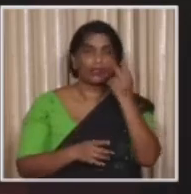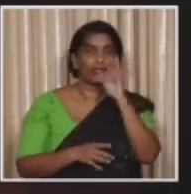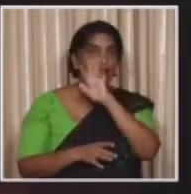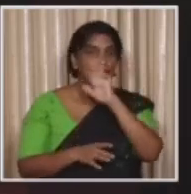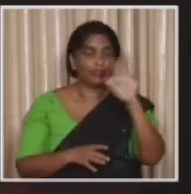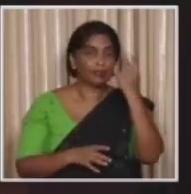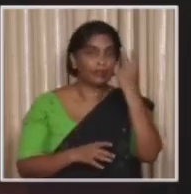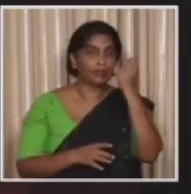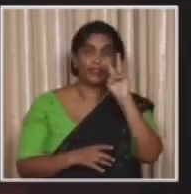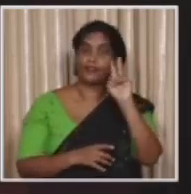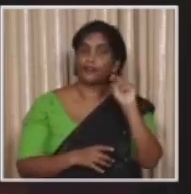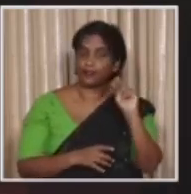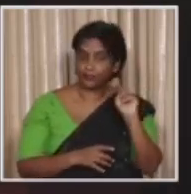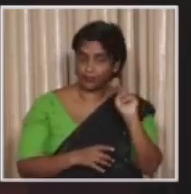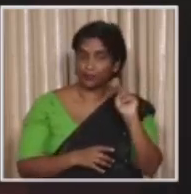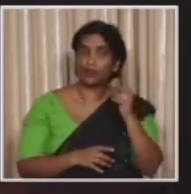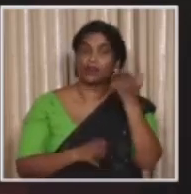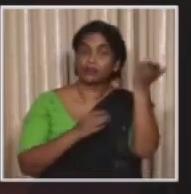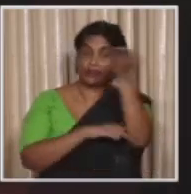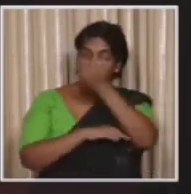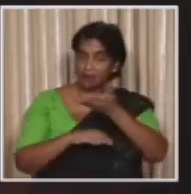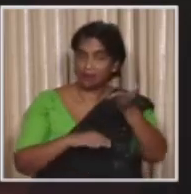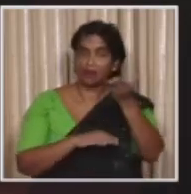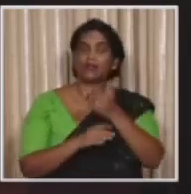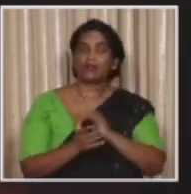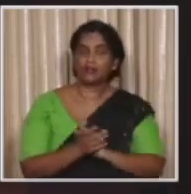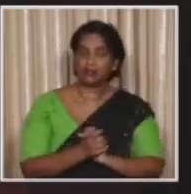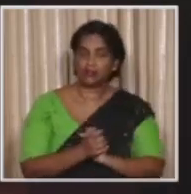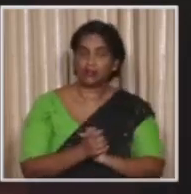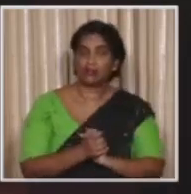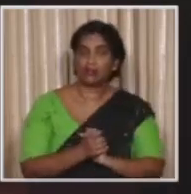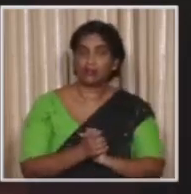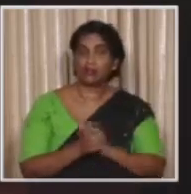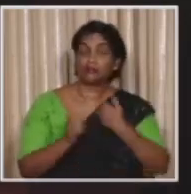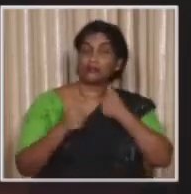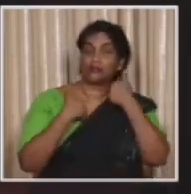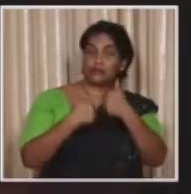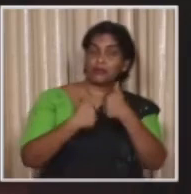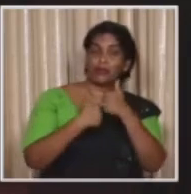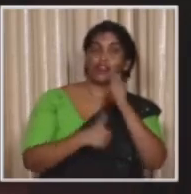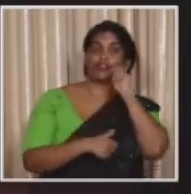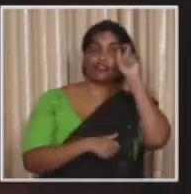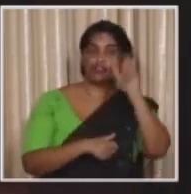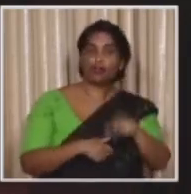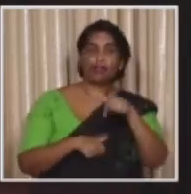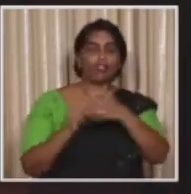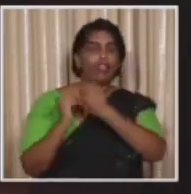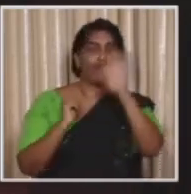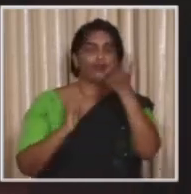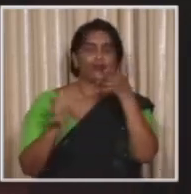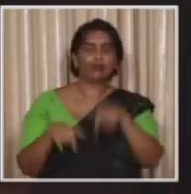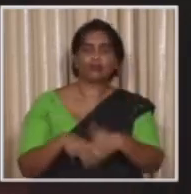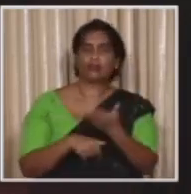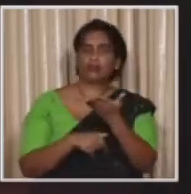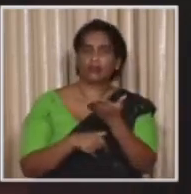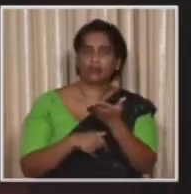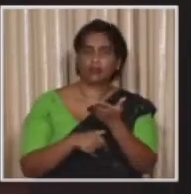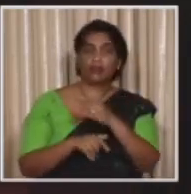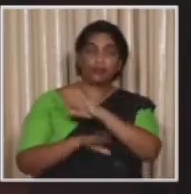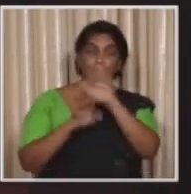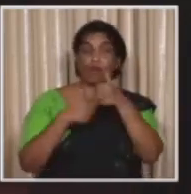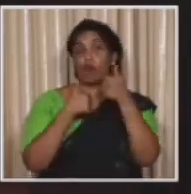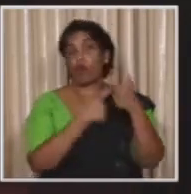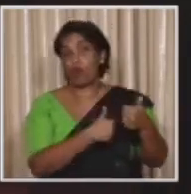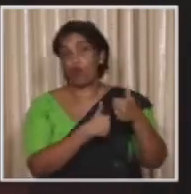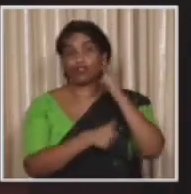2019 2020 තමුන්නාන්සලා මේ හුරේ කියපු පුද්ගලෙක් තමයි දැන් ඉවත් කරන්නේ තමුන්නාන්සලා